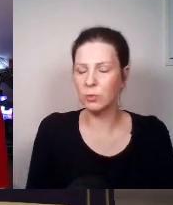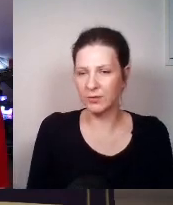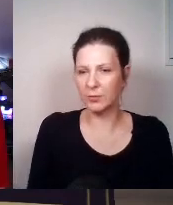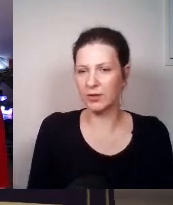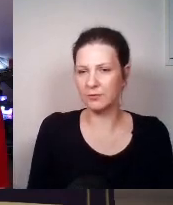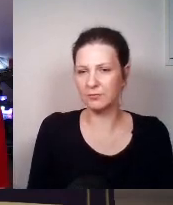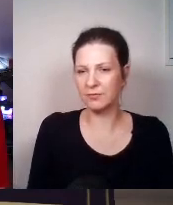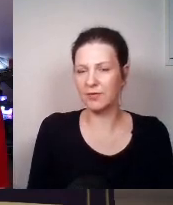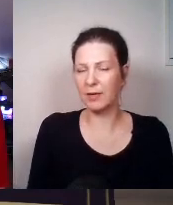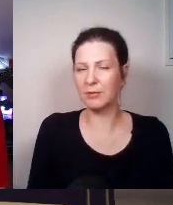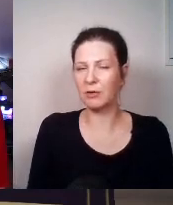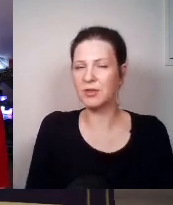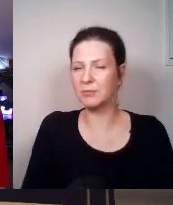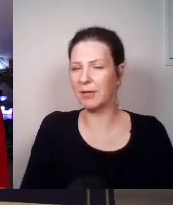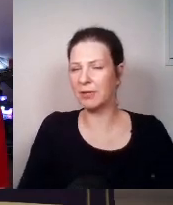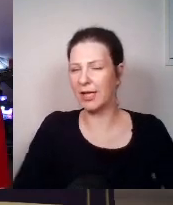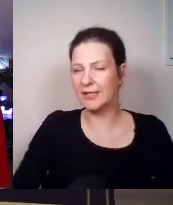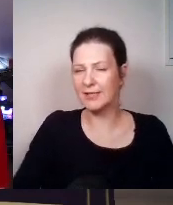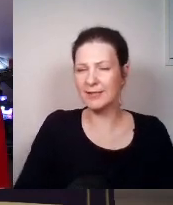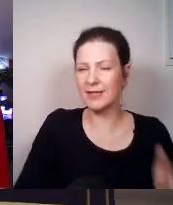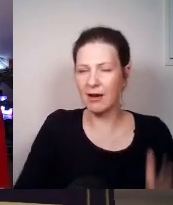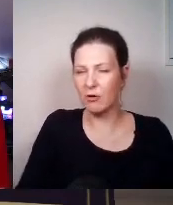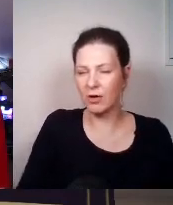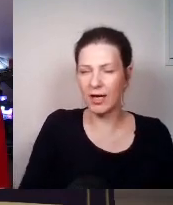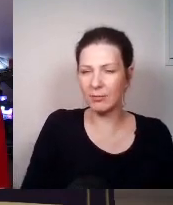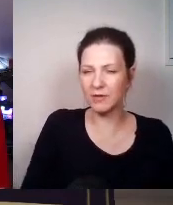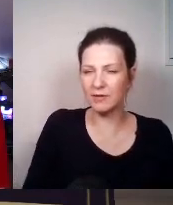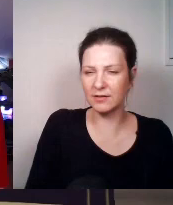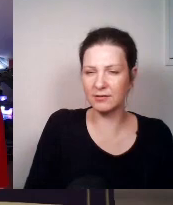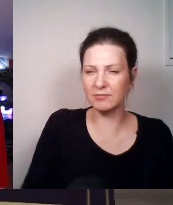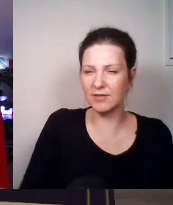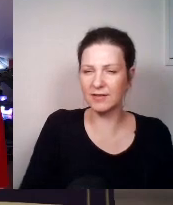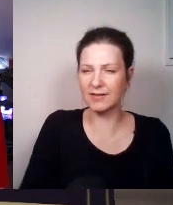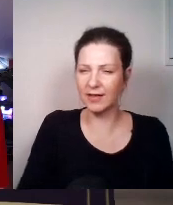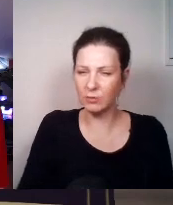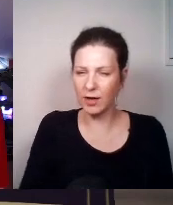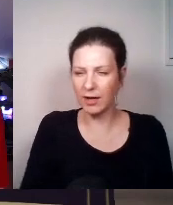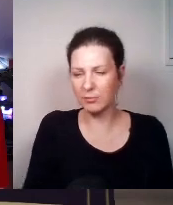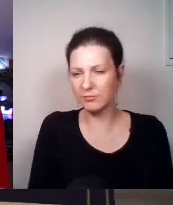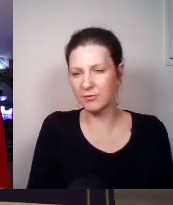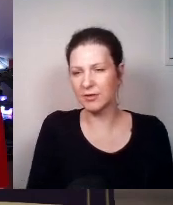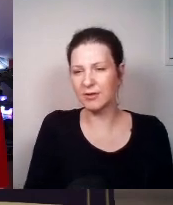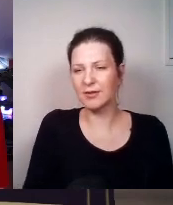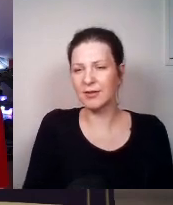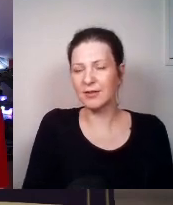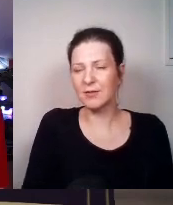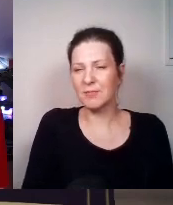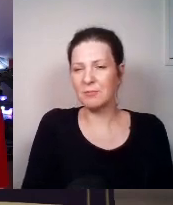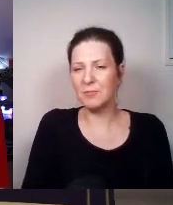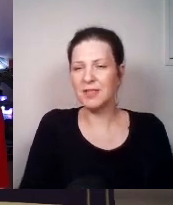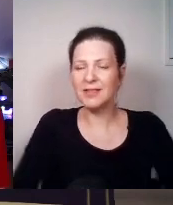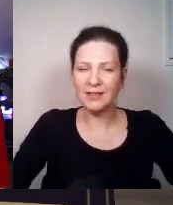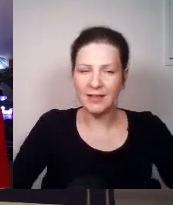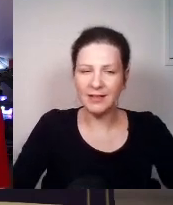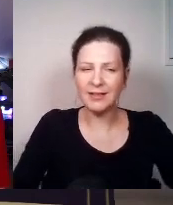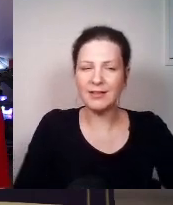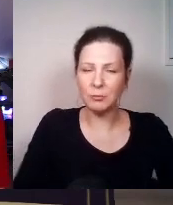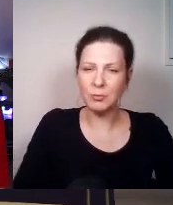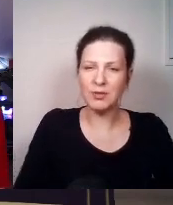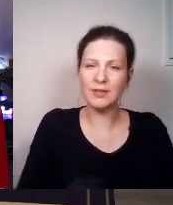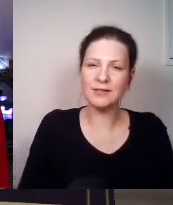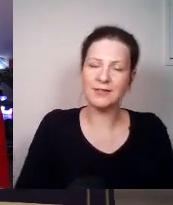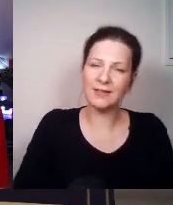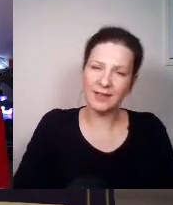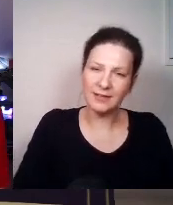Verhandlungen mit der USPD. Wir haben, glaube ich, im Kapitel 1 ja auch gehabt, dass es die Trennung gab. Ja. Mit denjenigen,